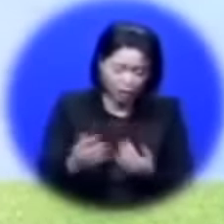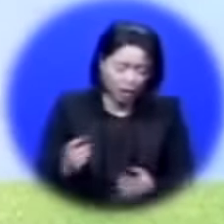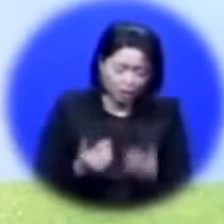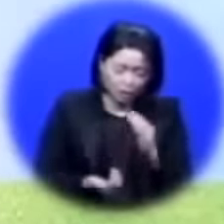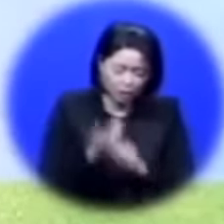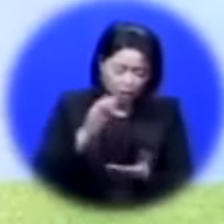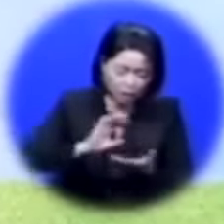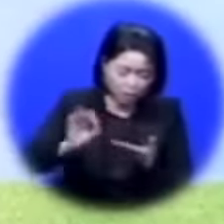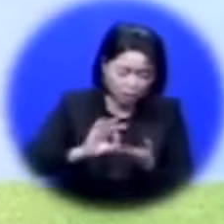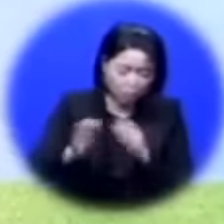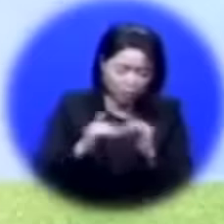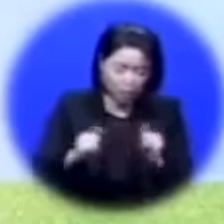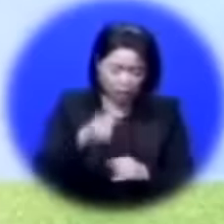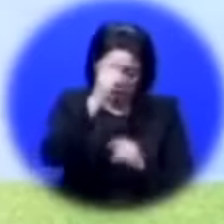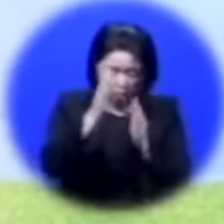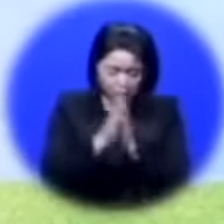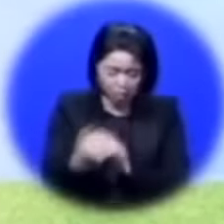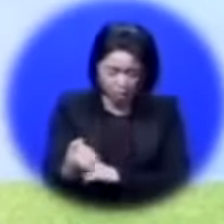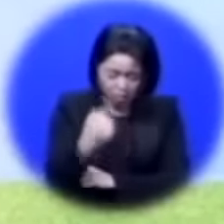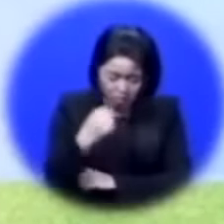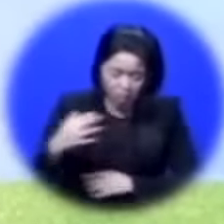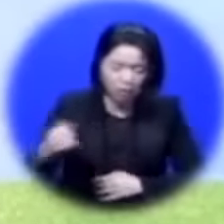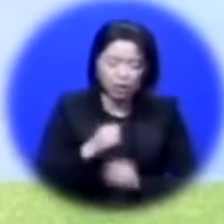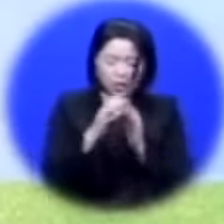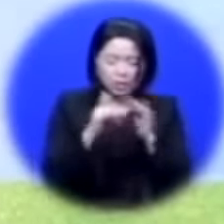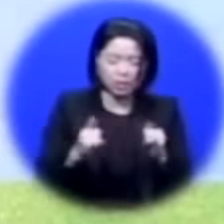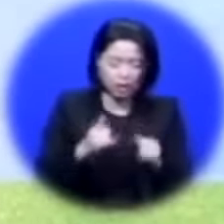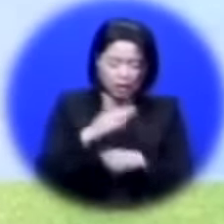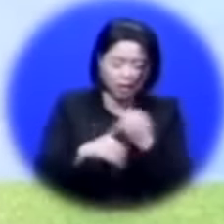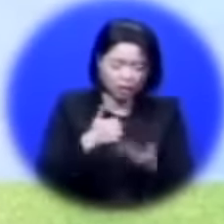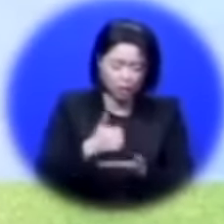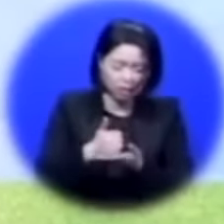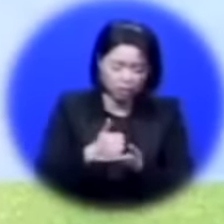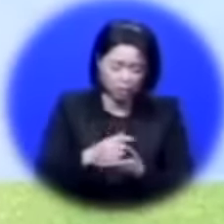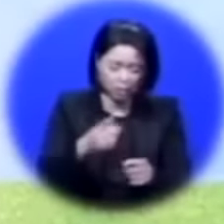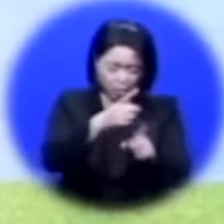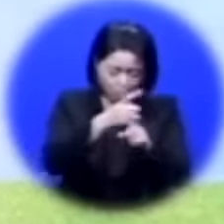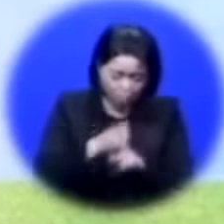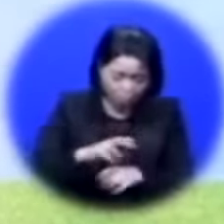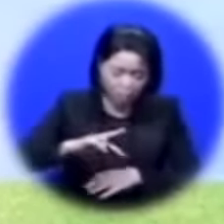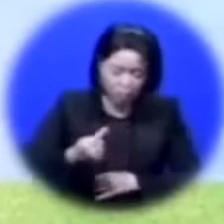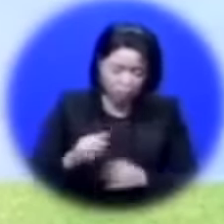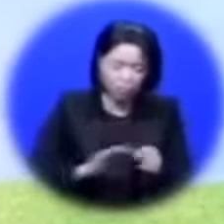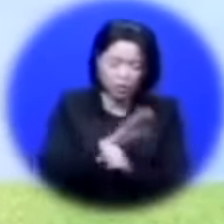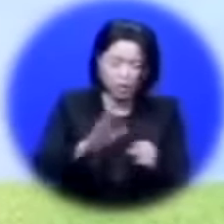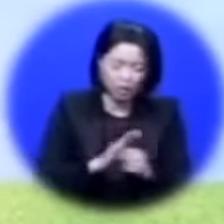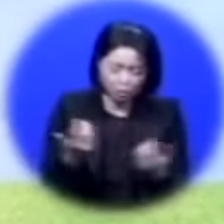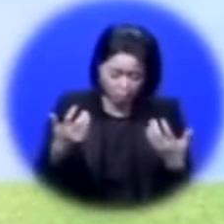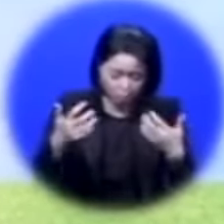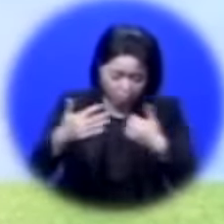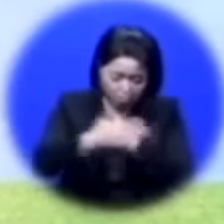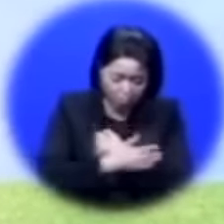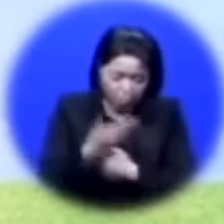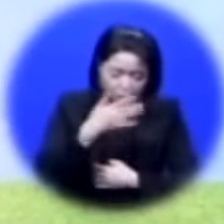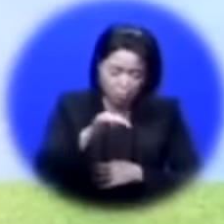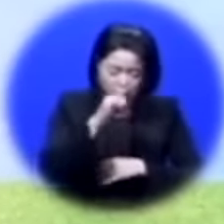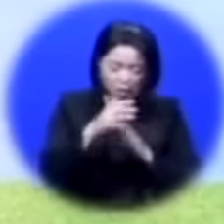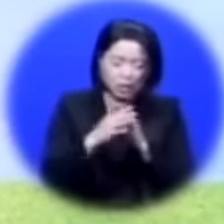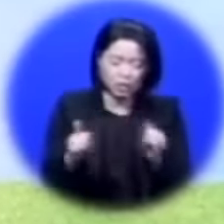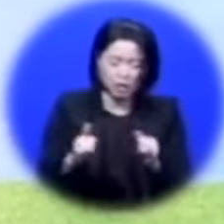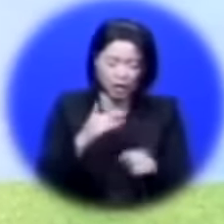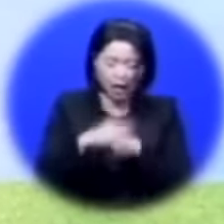받는 자 기도의 능력을 가진 자 하나님 원수도 사랑하고 품을 수 있는 자